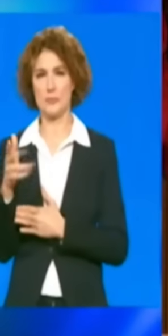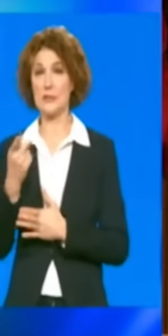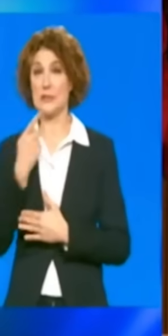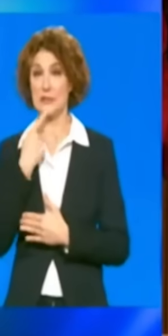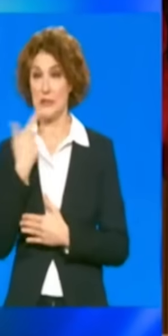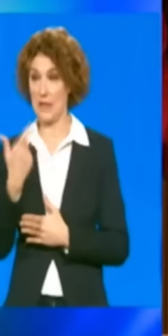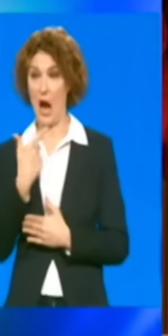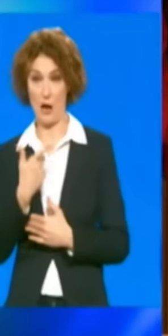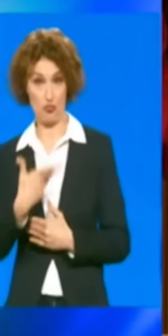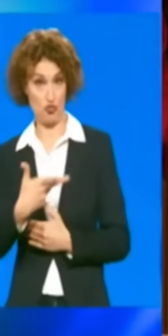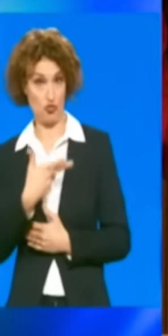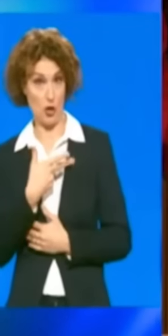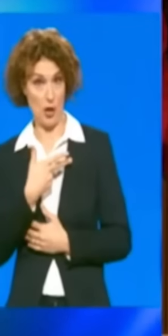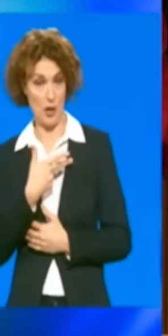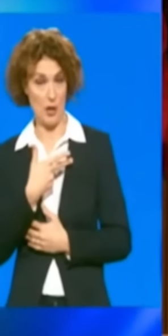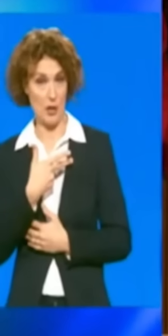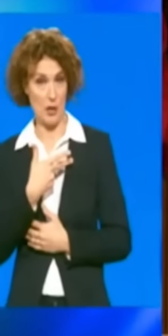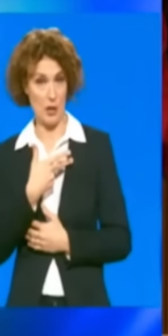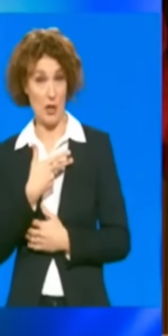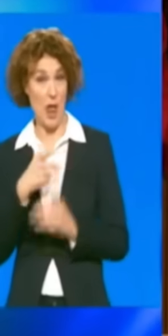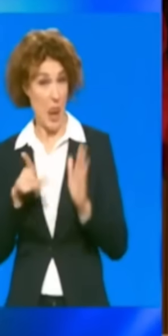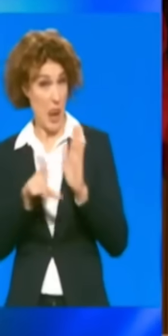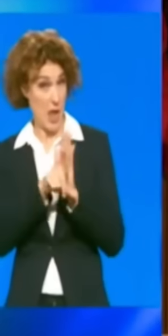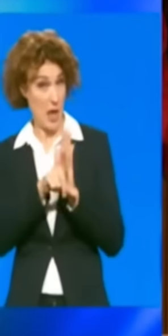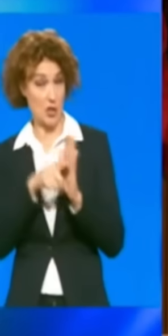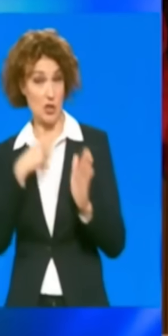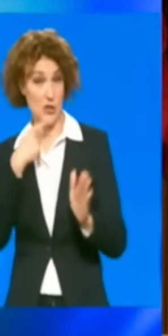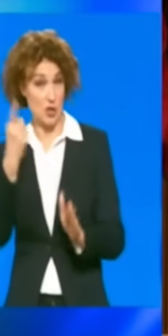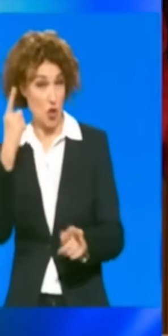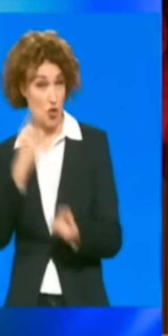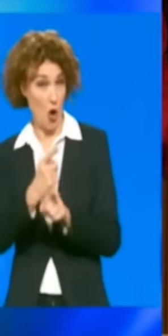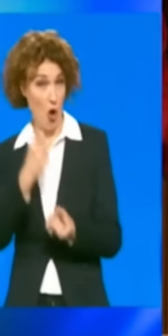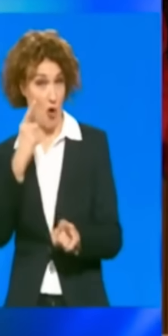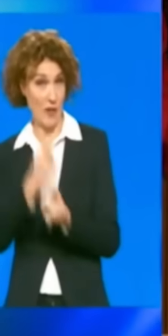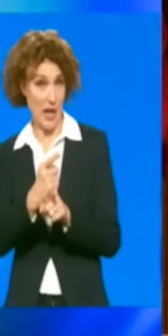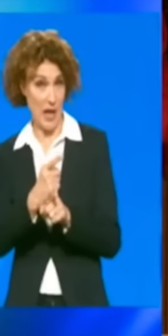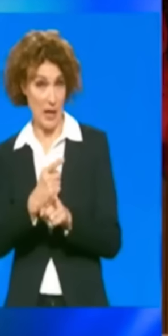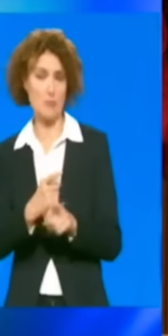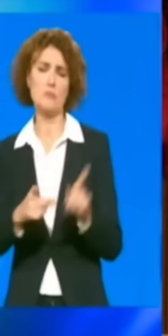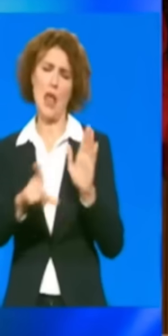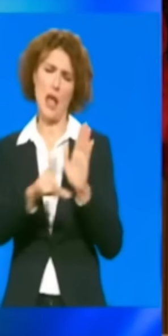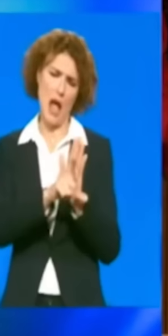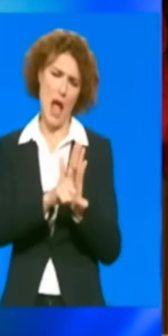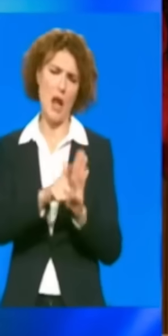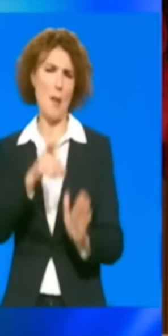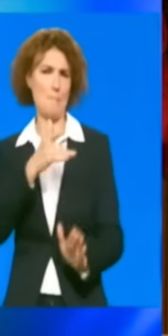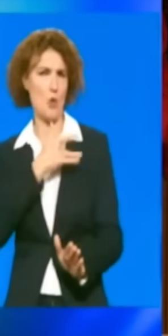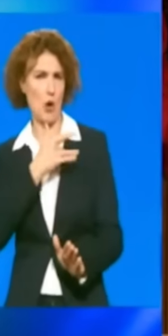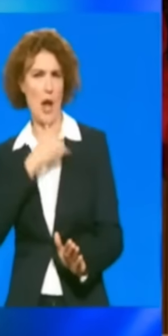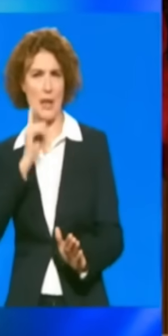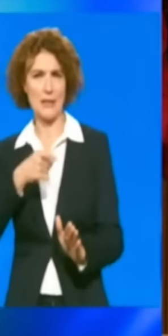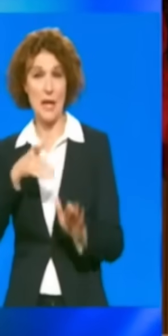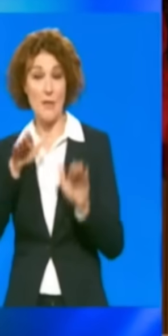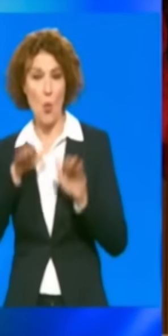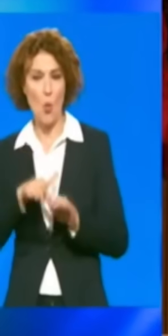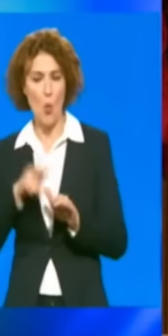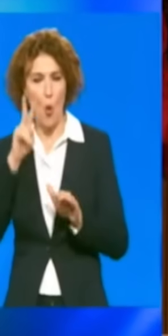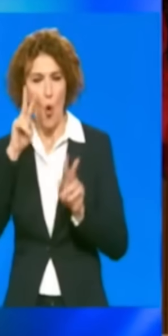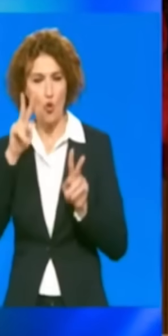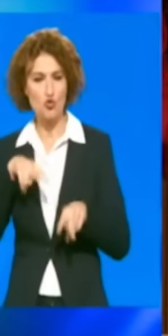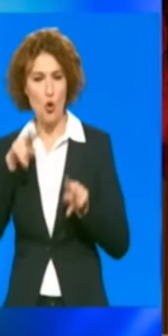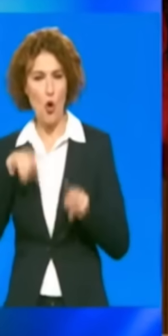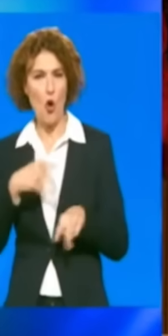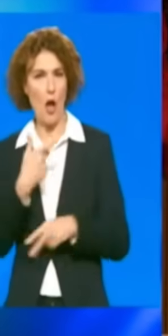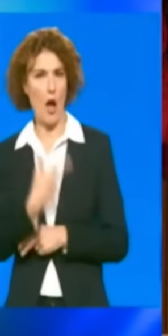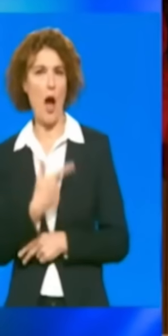un'arma ha il dovere legale e morale di custodire quell'arma con